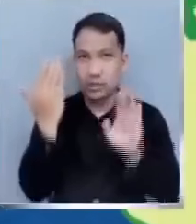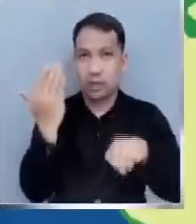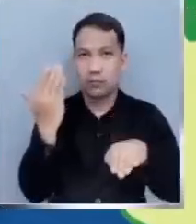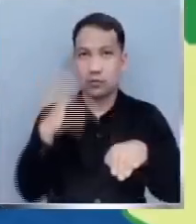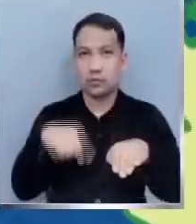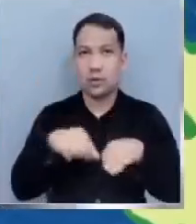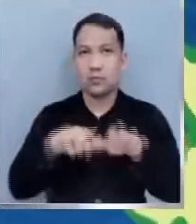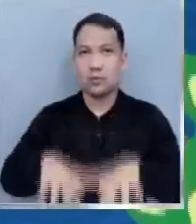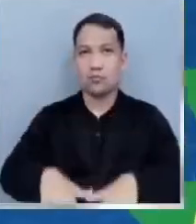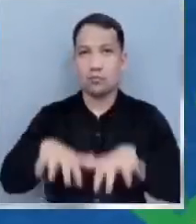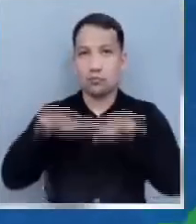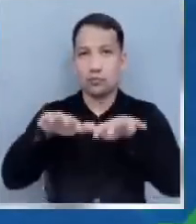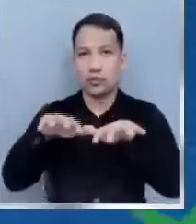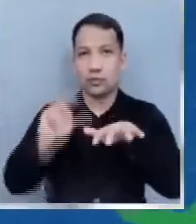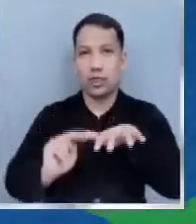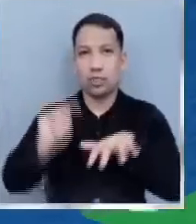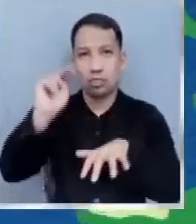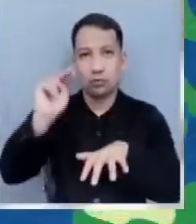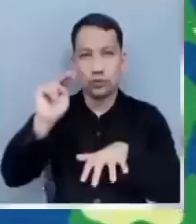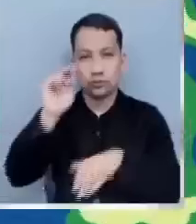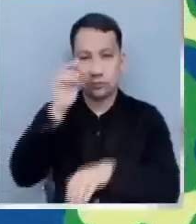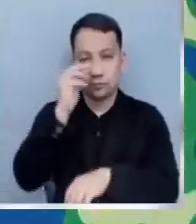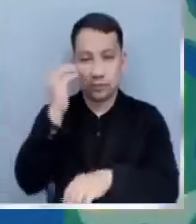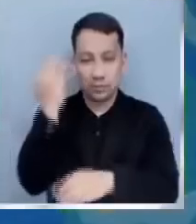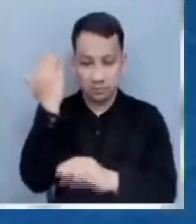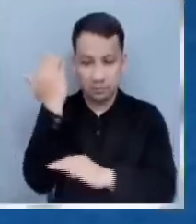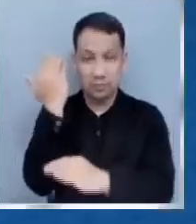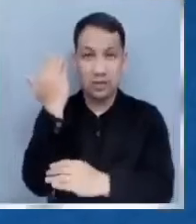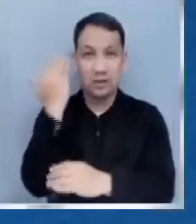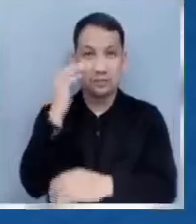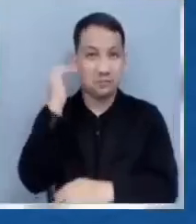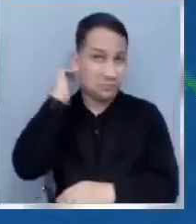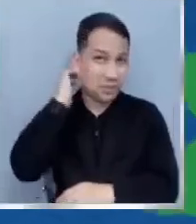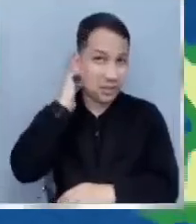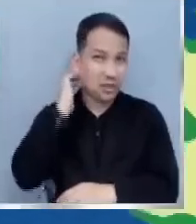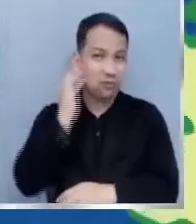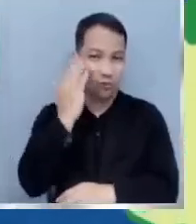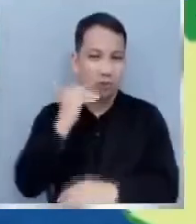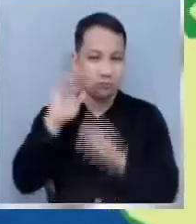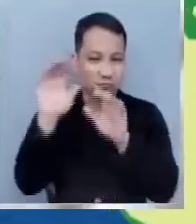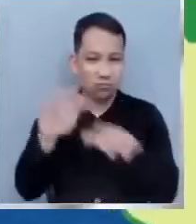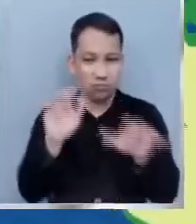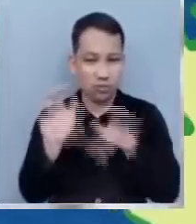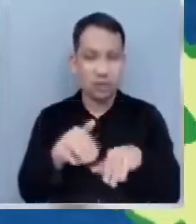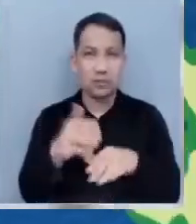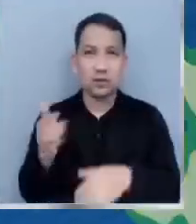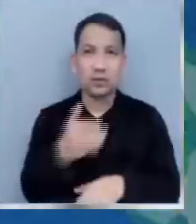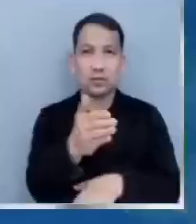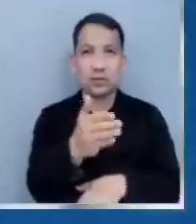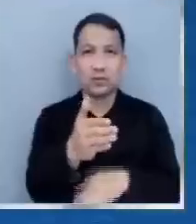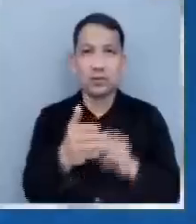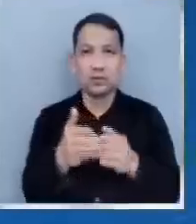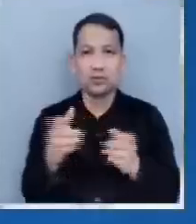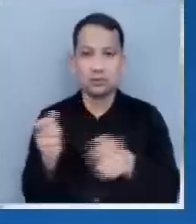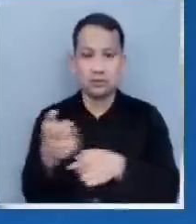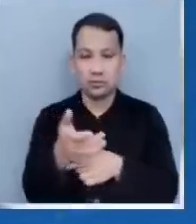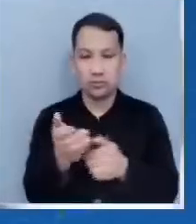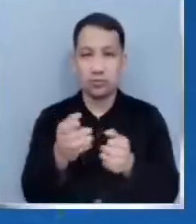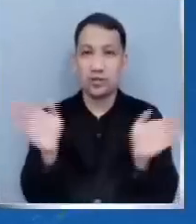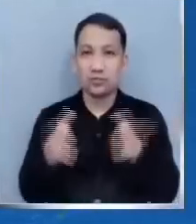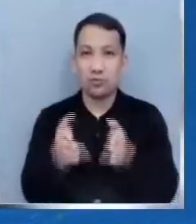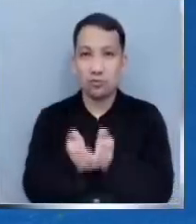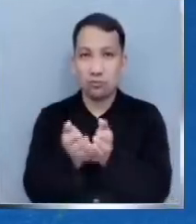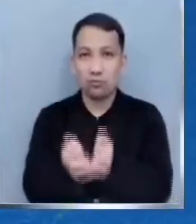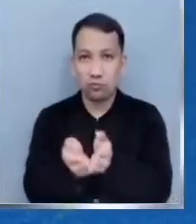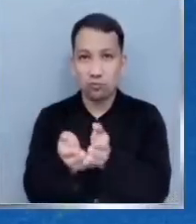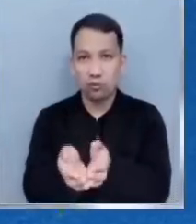pagbaha sa northern Mindanao dahil sa matitinding ulan. Babala naman sa mga mangingisda o yung may maliliit na sasakyang